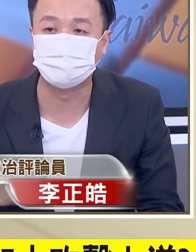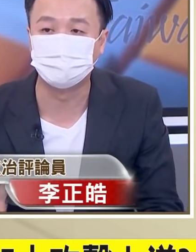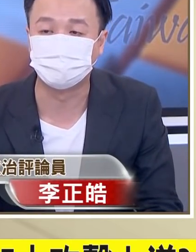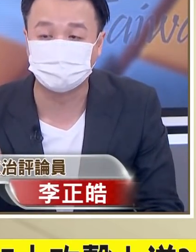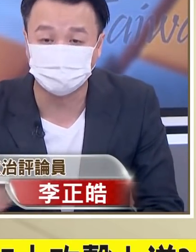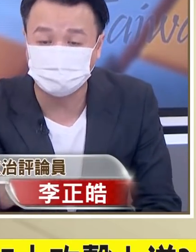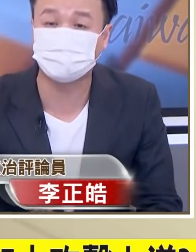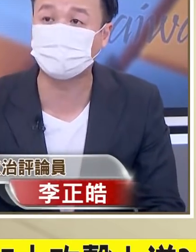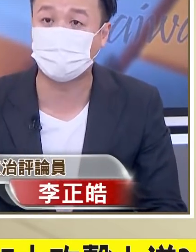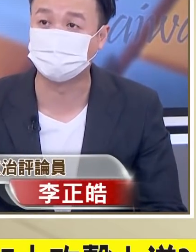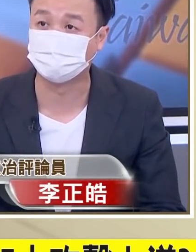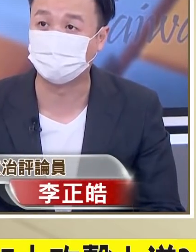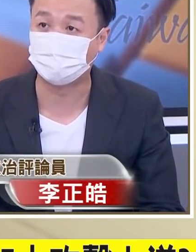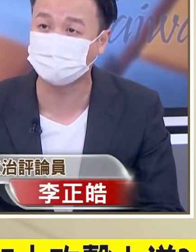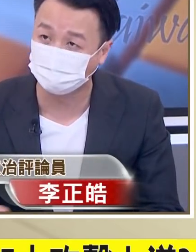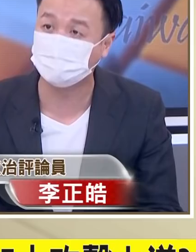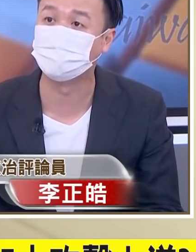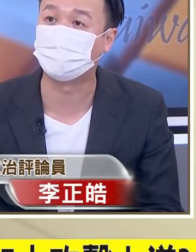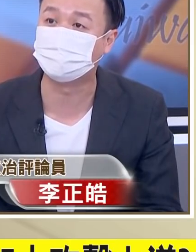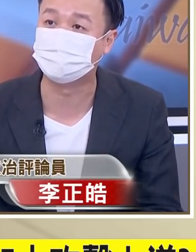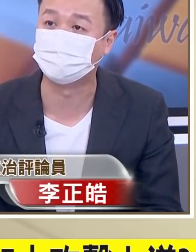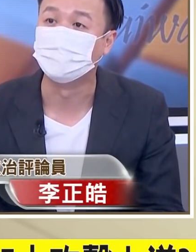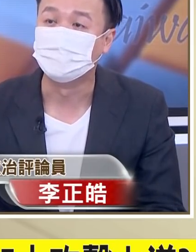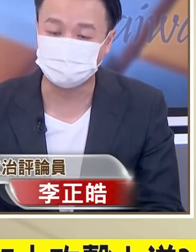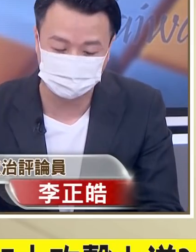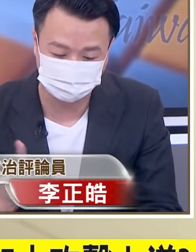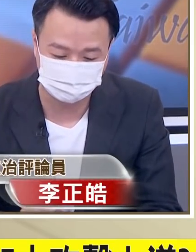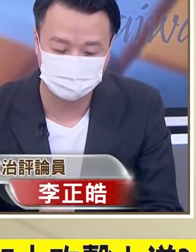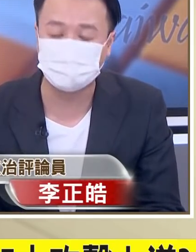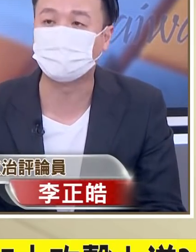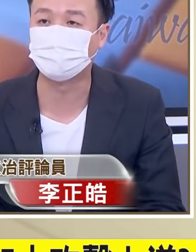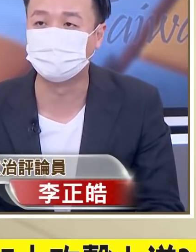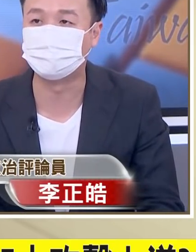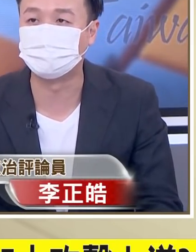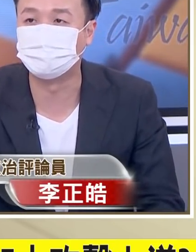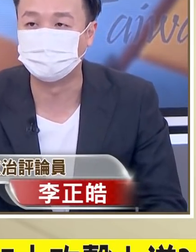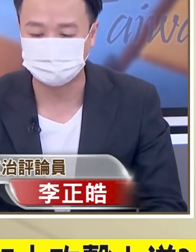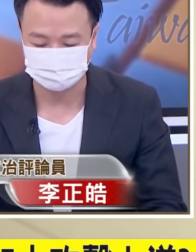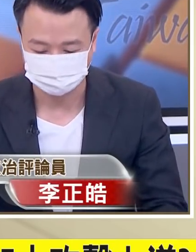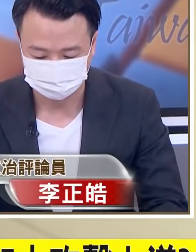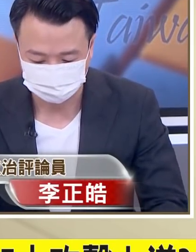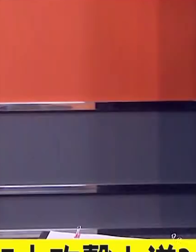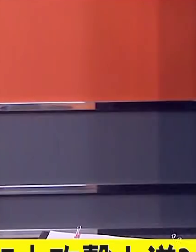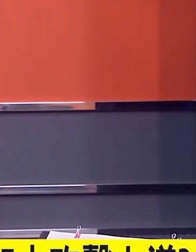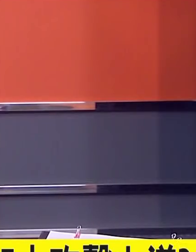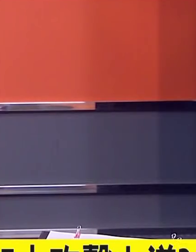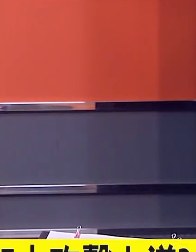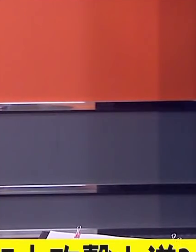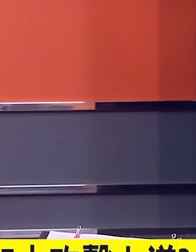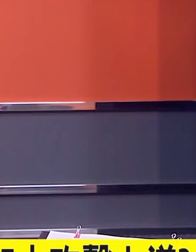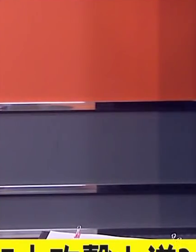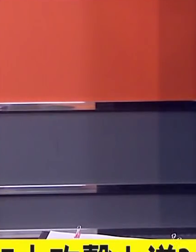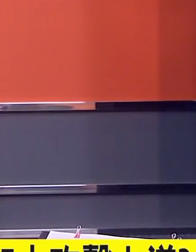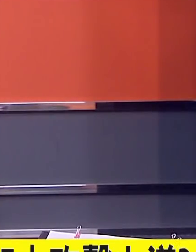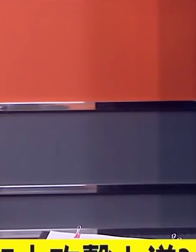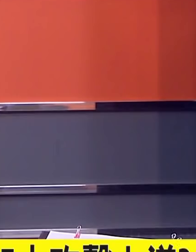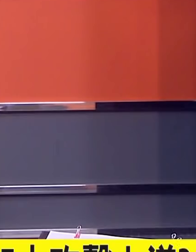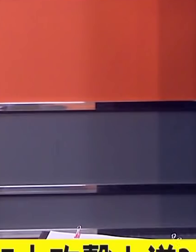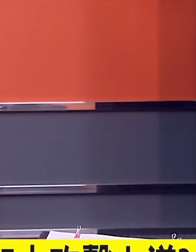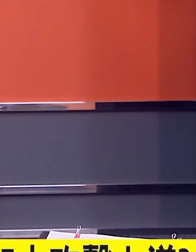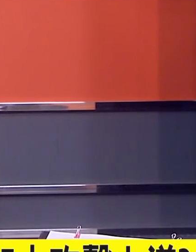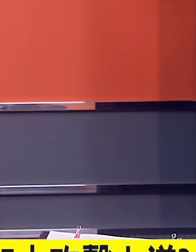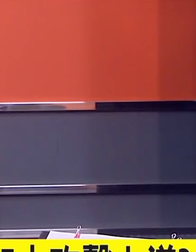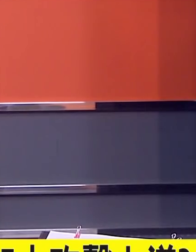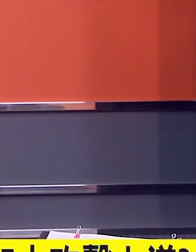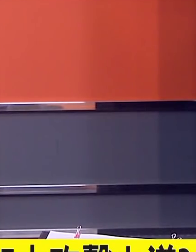始株保护力不足，可是我对 Delta 不错的话，那我也乐观其成，所以也期待联雅最后的结果。 好，罗医师你怎么看？因为政治攻防难免，可是